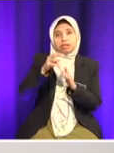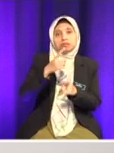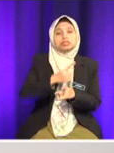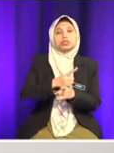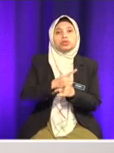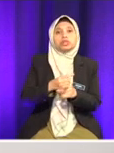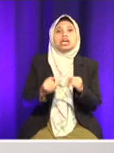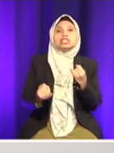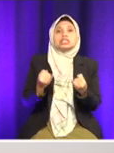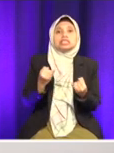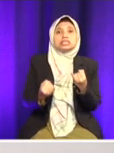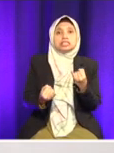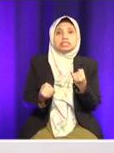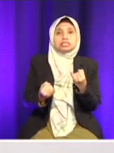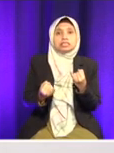lah jika